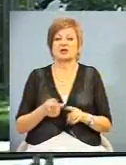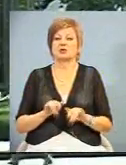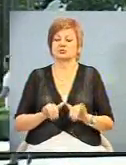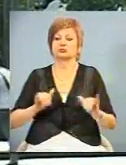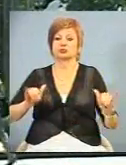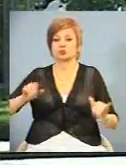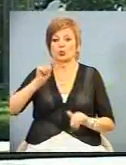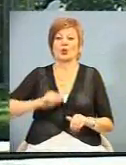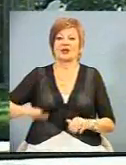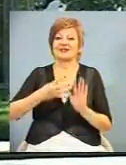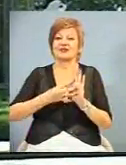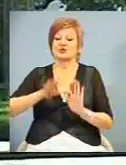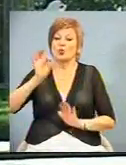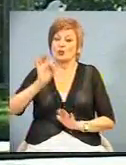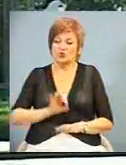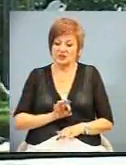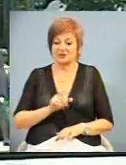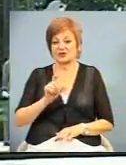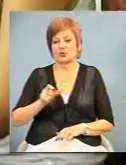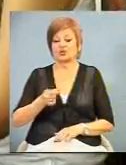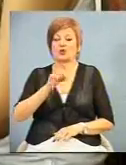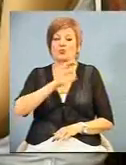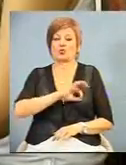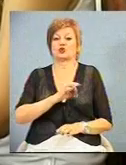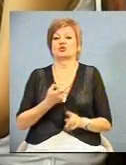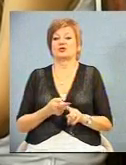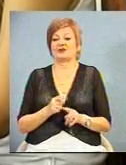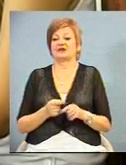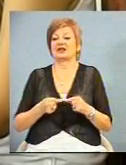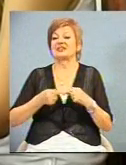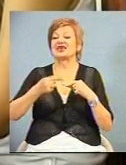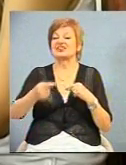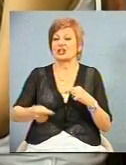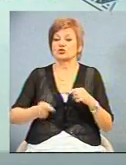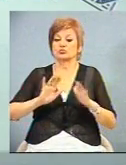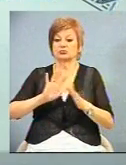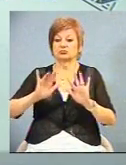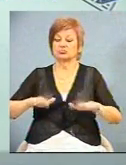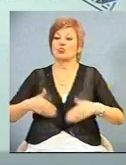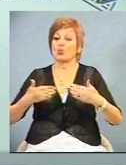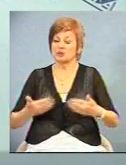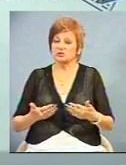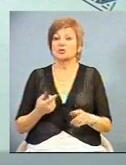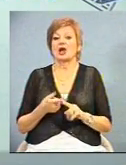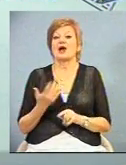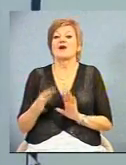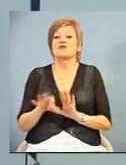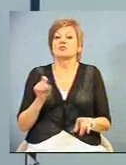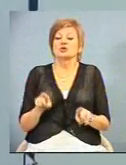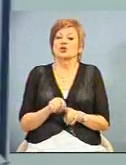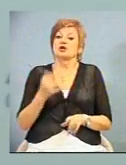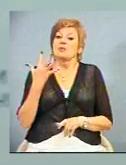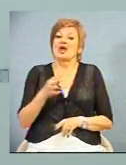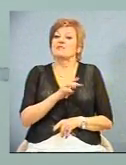до 90% громадян користуються відповідними послугами саме дистанційно. Такий спосіб обрали понад 5 мільйонів українців. З